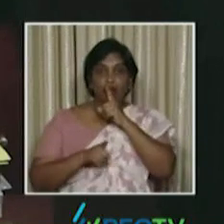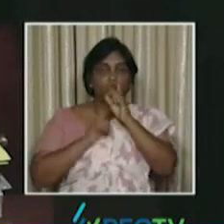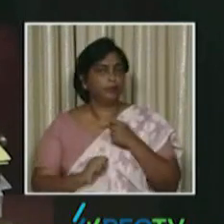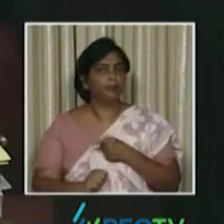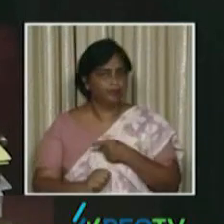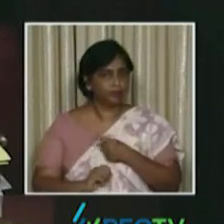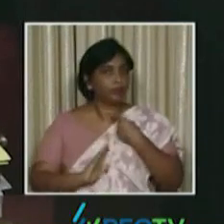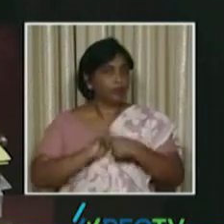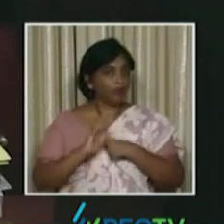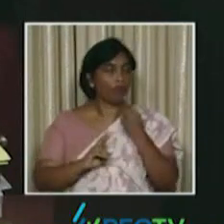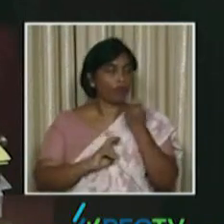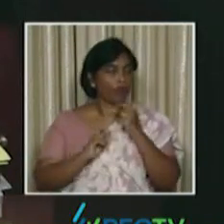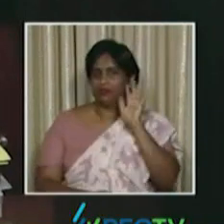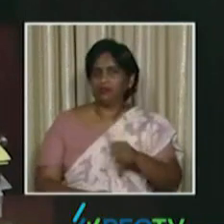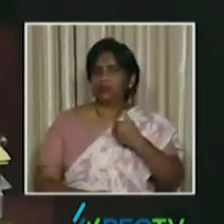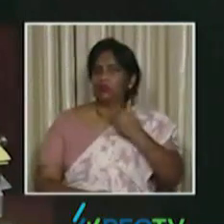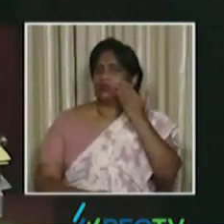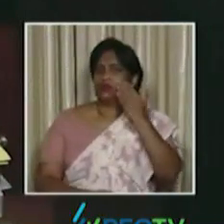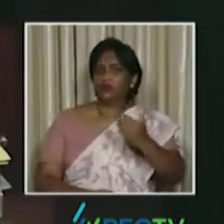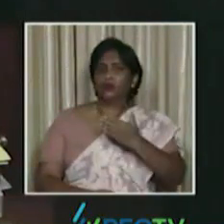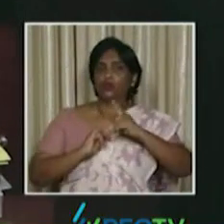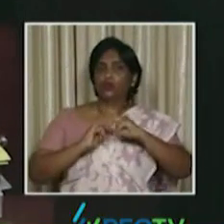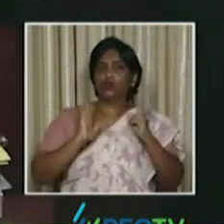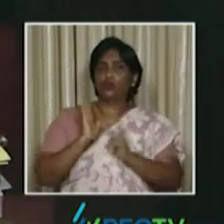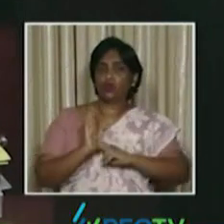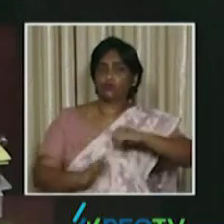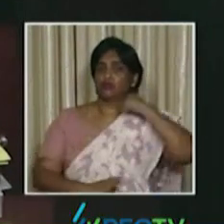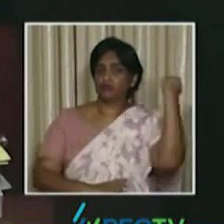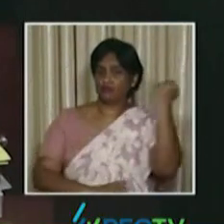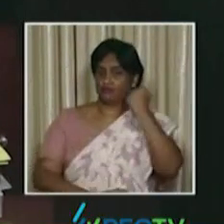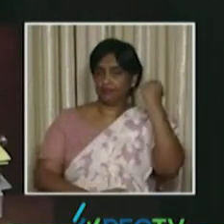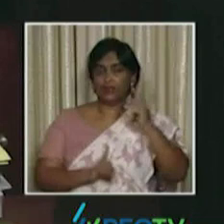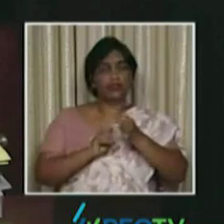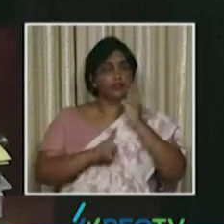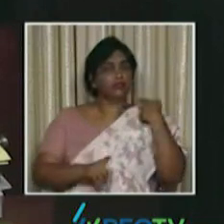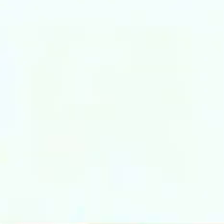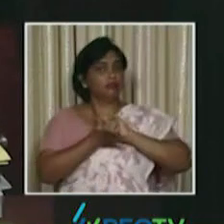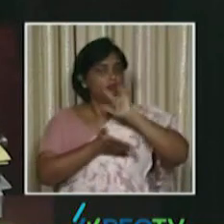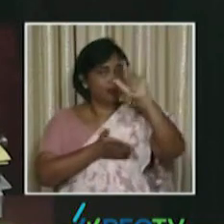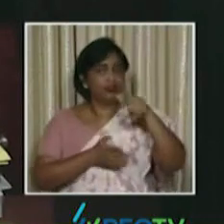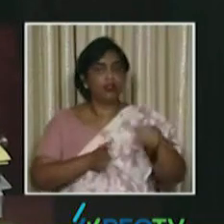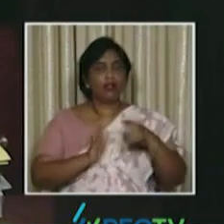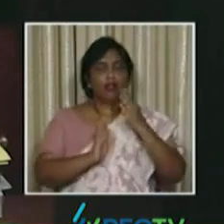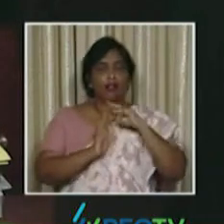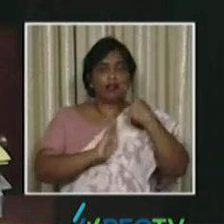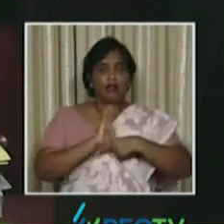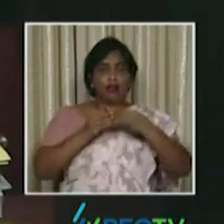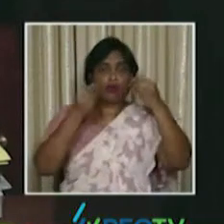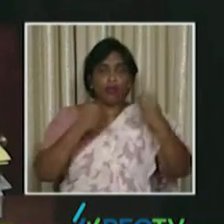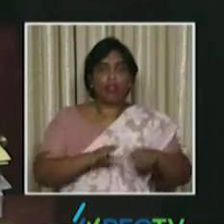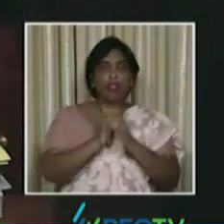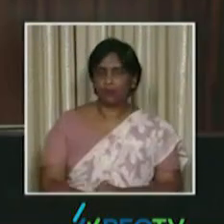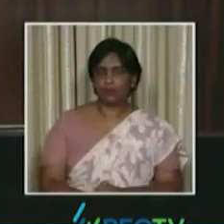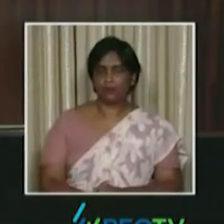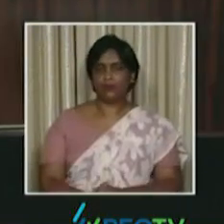කරන්න Ate mulia prasnya tina kota, pe eksa jatinge, sangwidahani ta, jana di peti tuma yana kota, me rata bangkolot karbu mantri urut